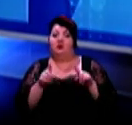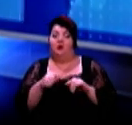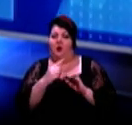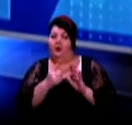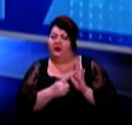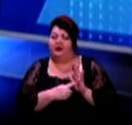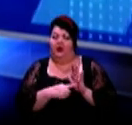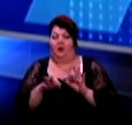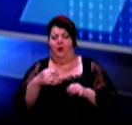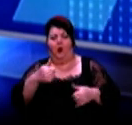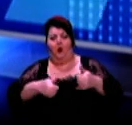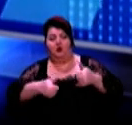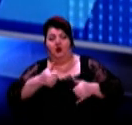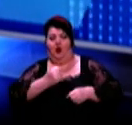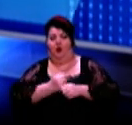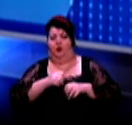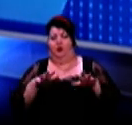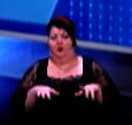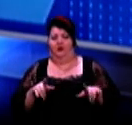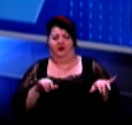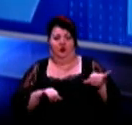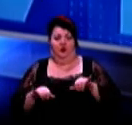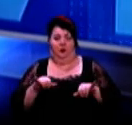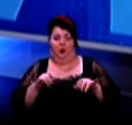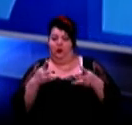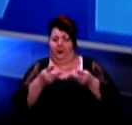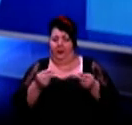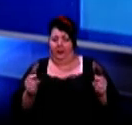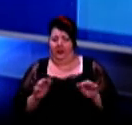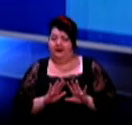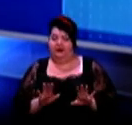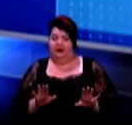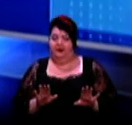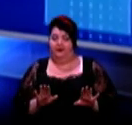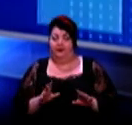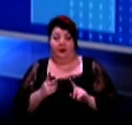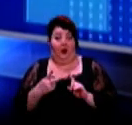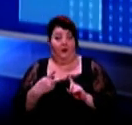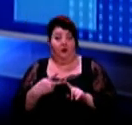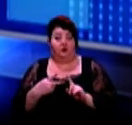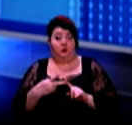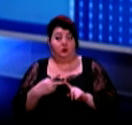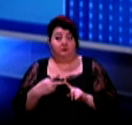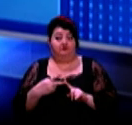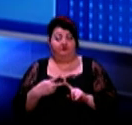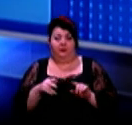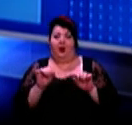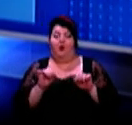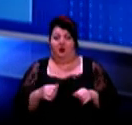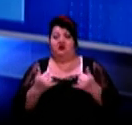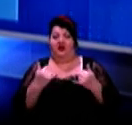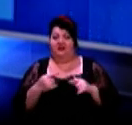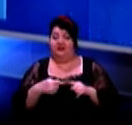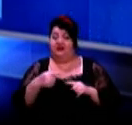про конкуренцію за робоче місце, воно нікуди не зникне. По-друге, можливість зараз дистанційно працювати,